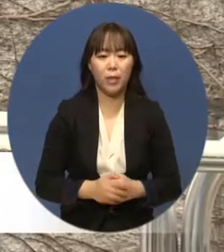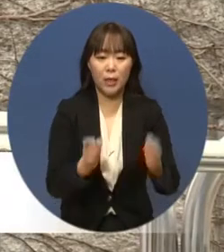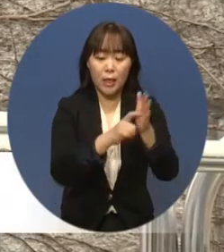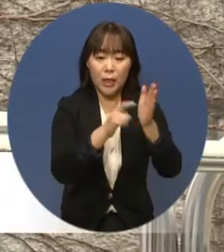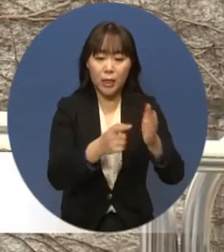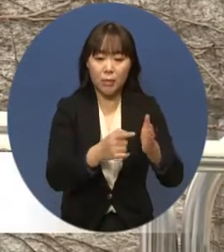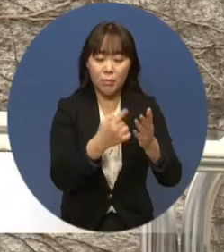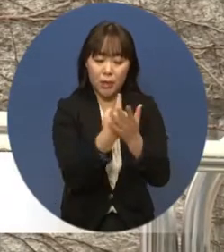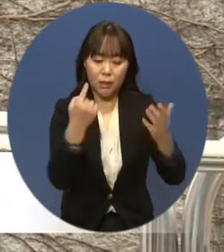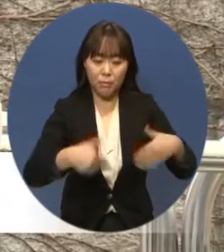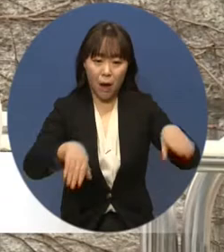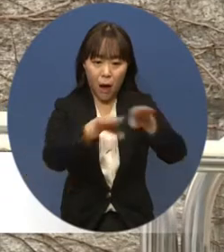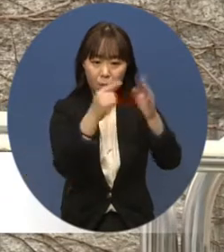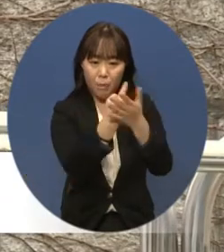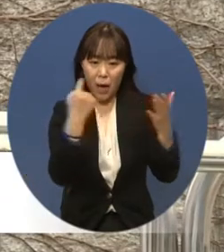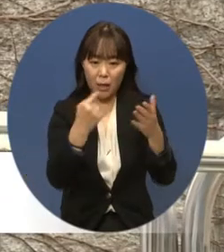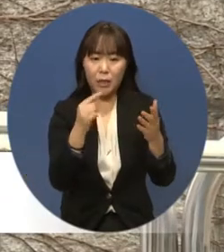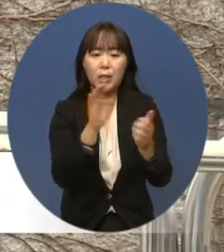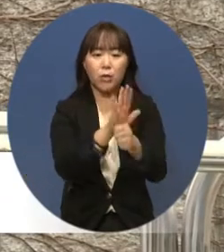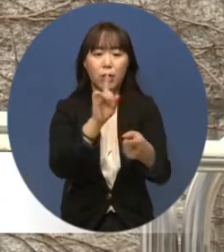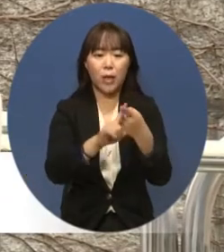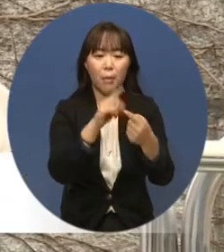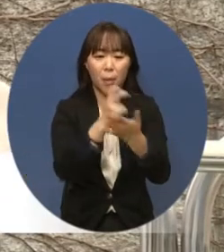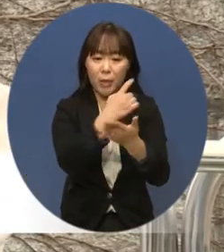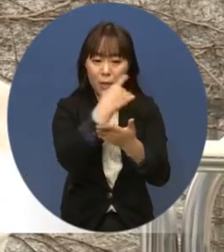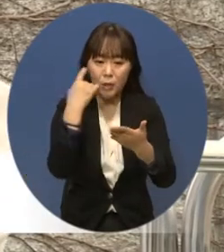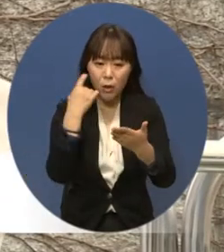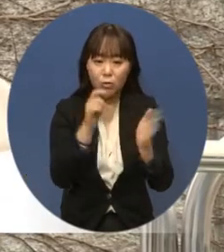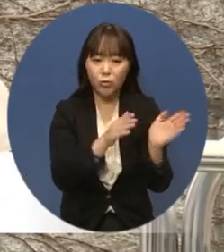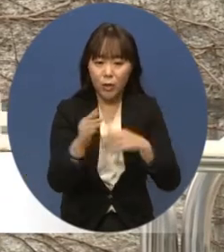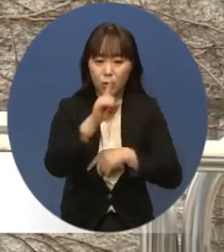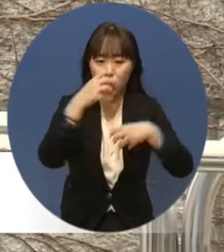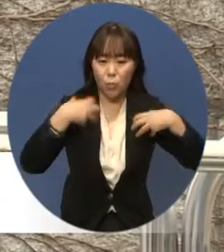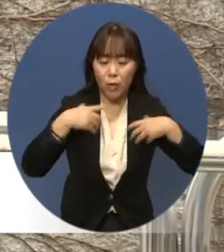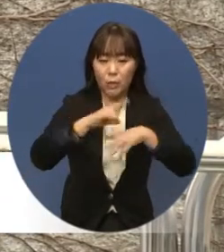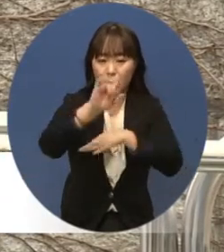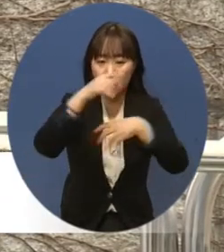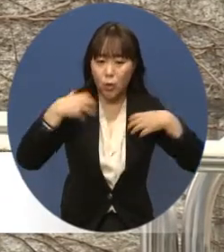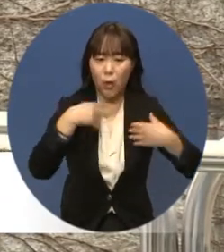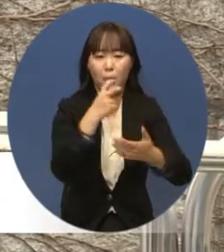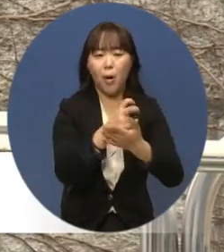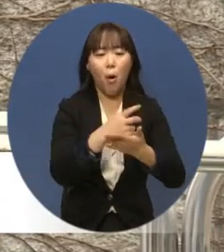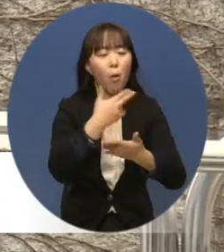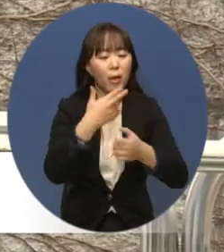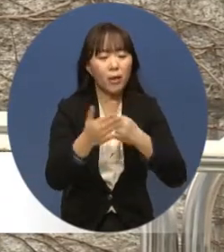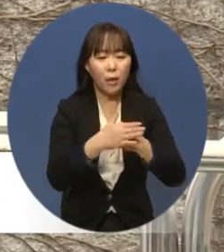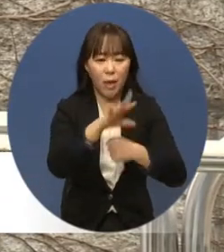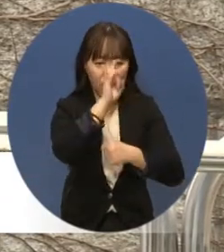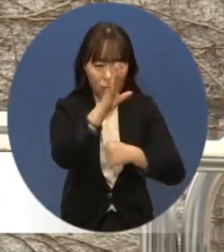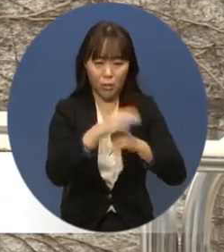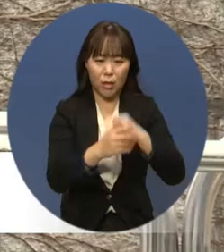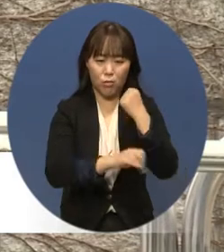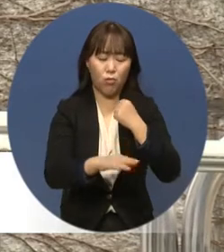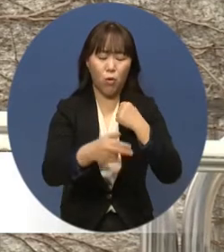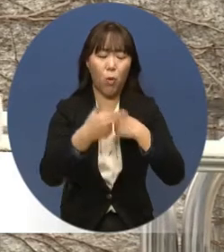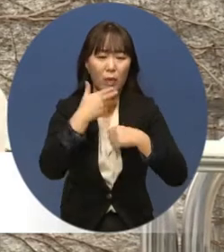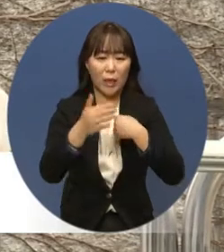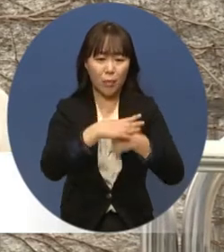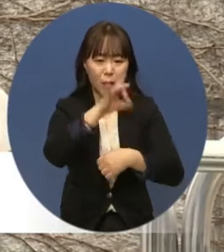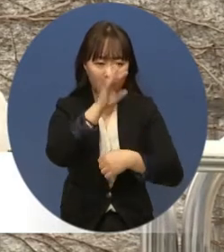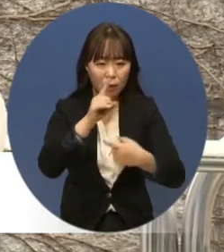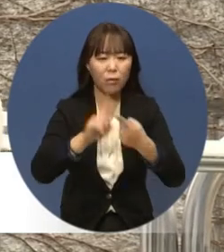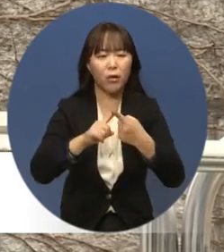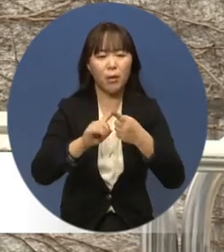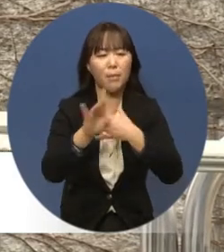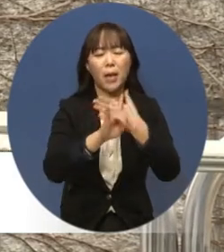탈시설 지원에 대한 법적인 근거를 만들어서 더 이상 정부와 지자체가 법령이 없어서 못한다, 기준이 없어서 못한다,